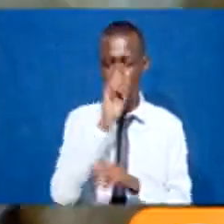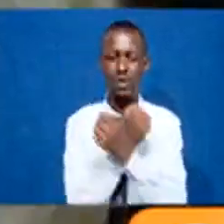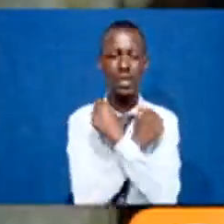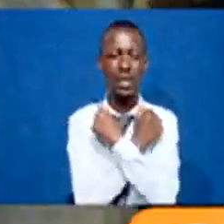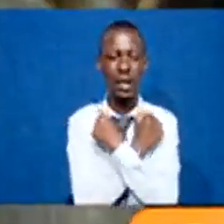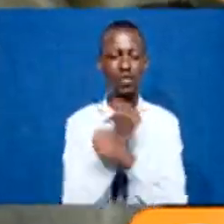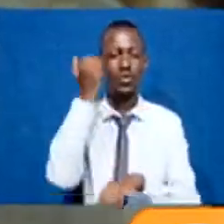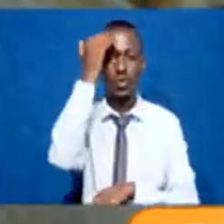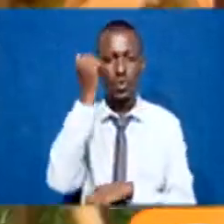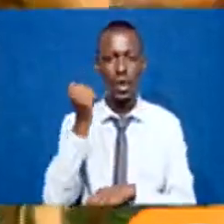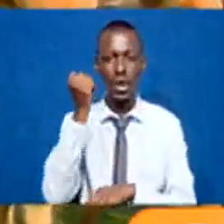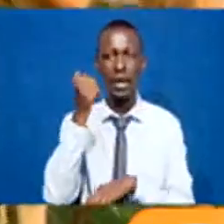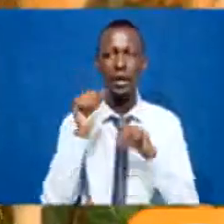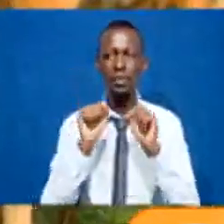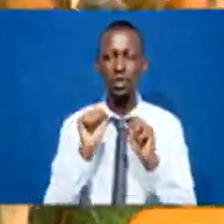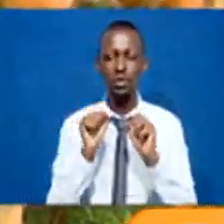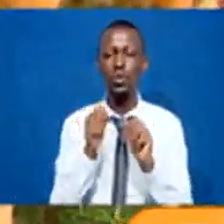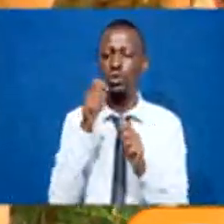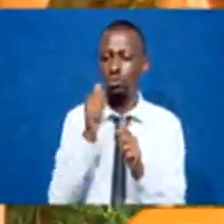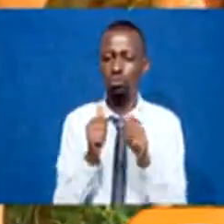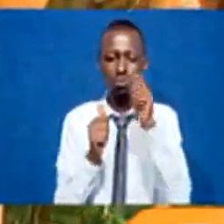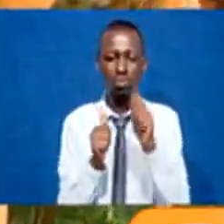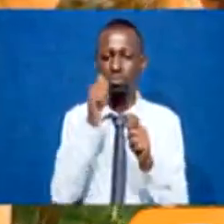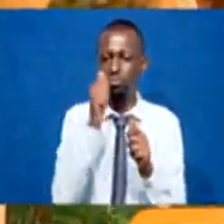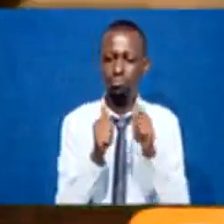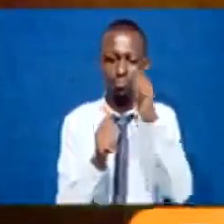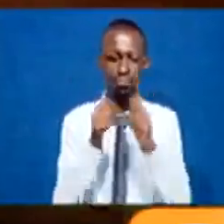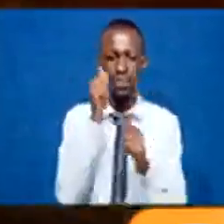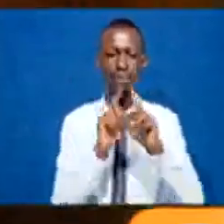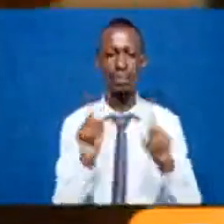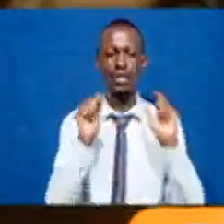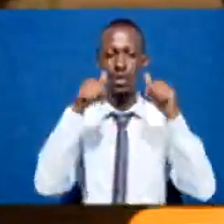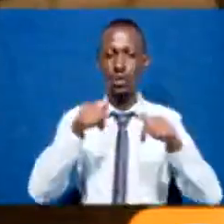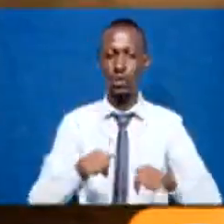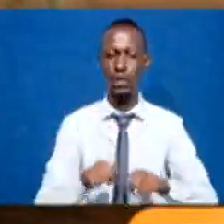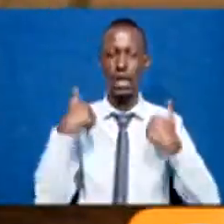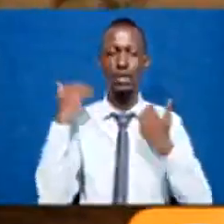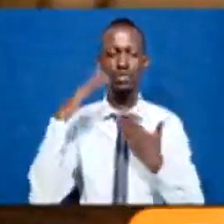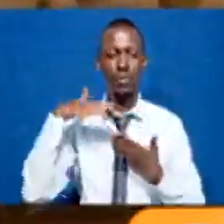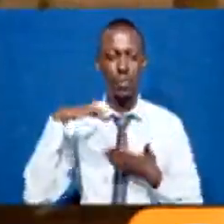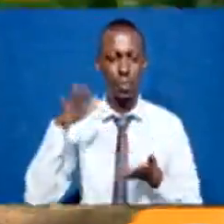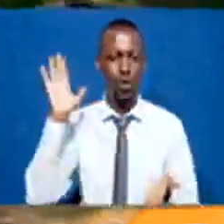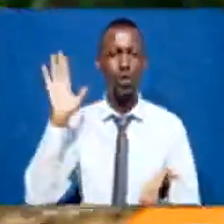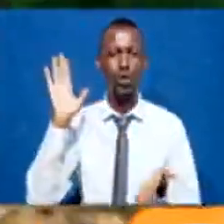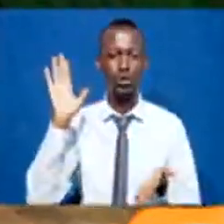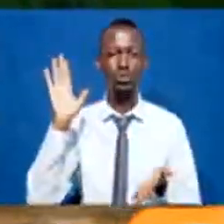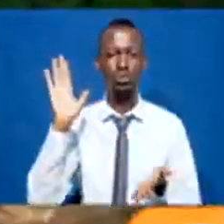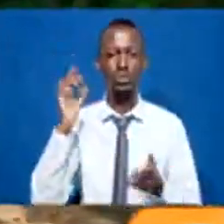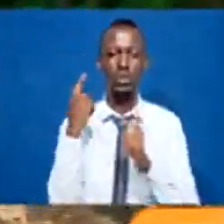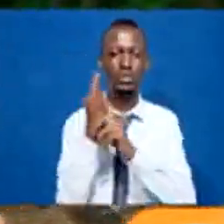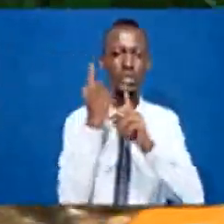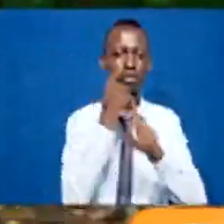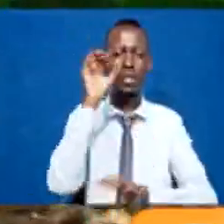aliwafuga mahususi kwa minajili ya maziwa. Hata hivyo, leo hii ameongeza uzalishaji wake kutokana na mifugo